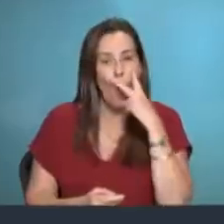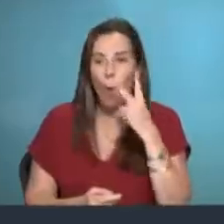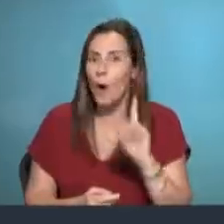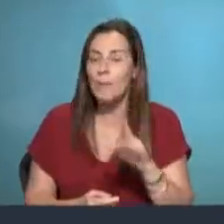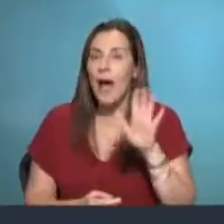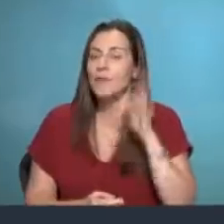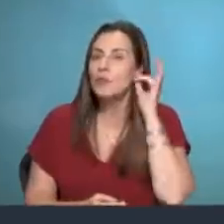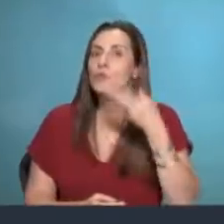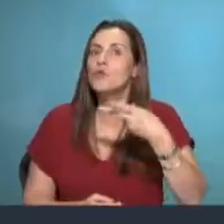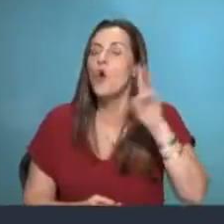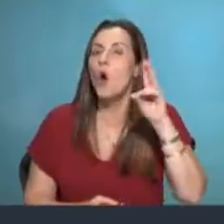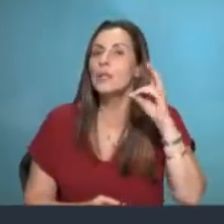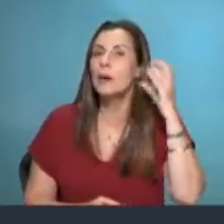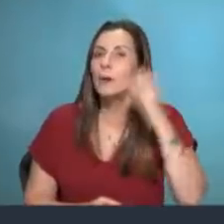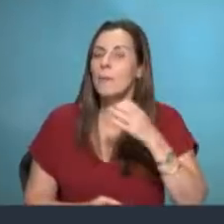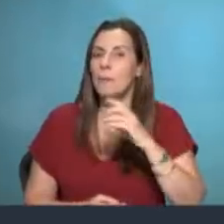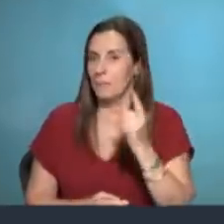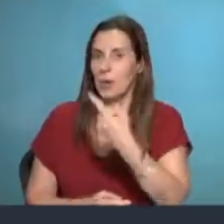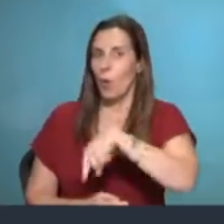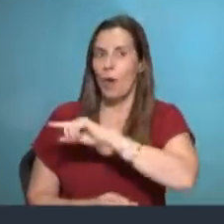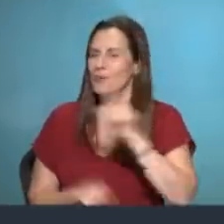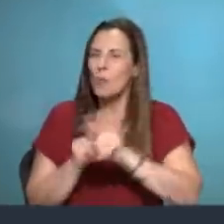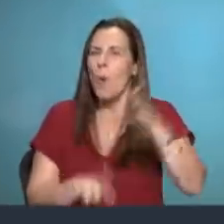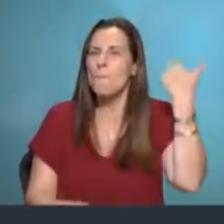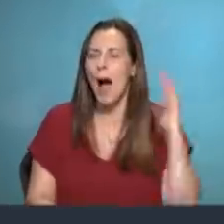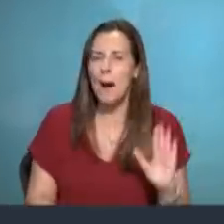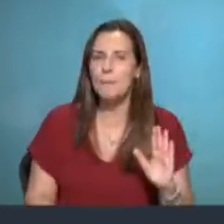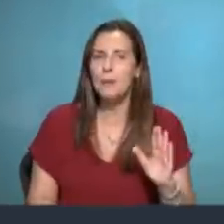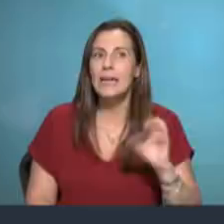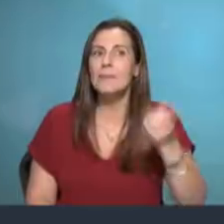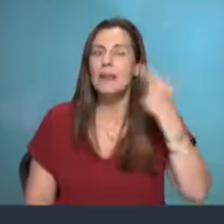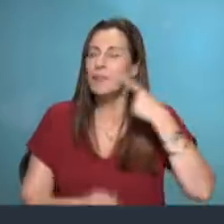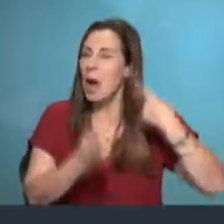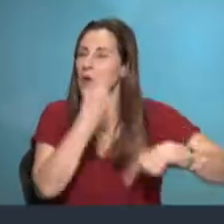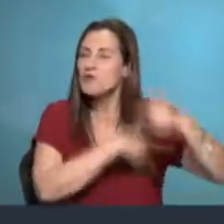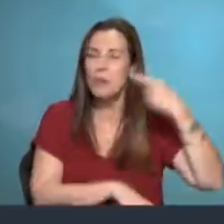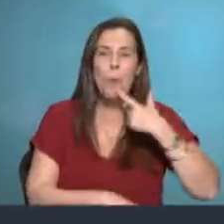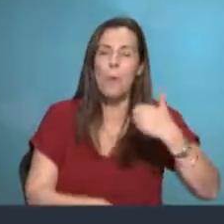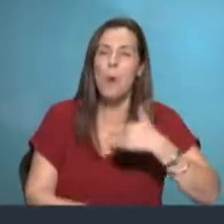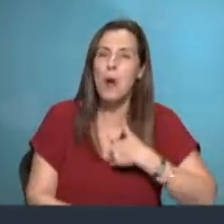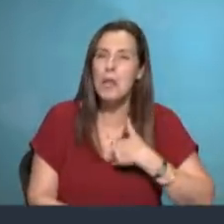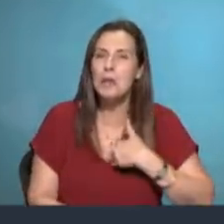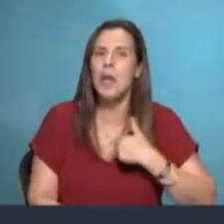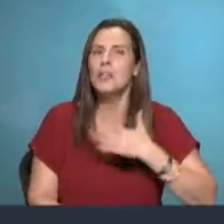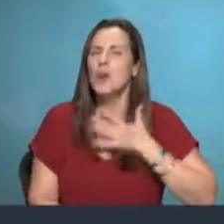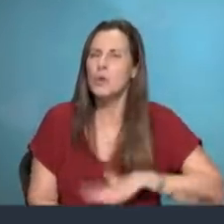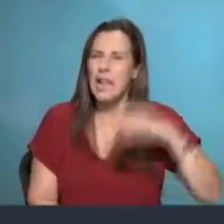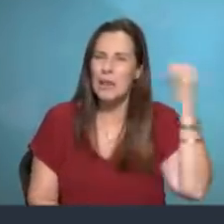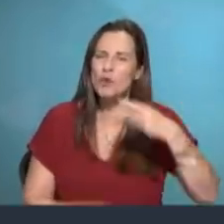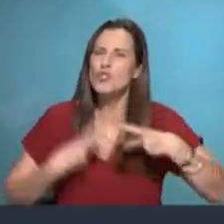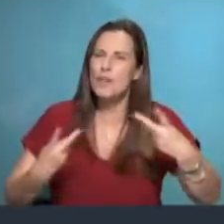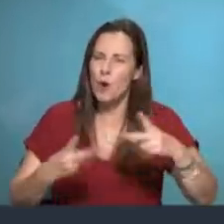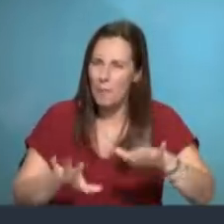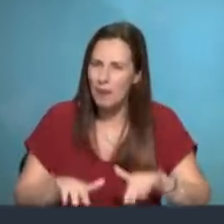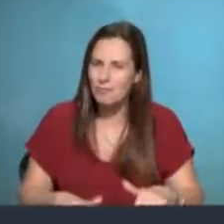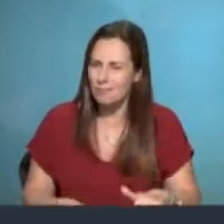יותר במובייל מהמגזר הכללי. זה לא מה שהיה פעם. אם היית לפני מספר שנים אומר למישהו אני רוצה ללמוד שיווק